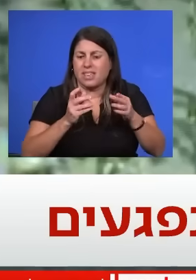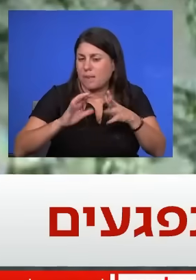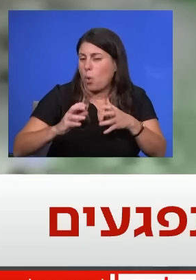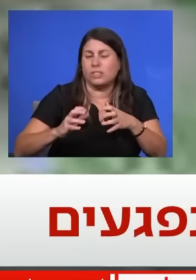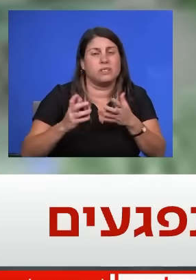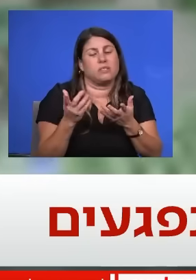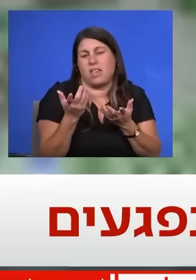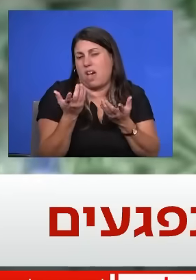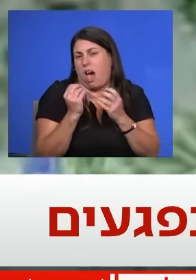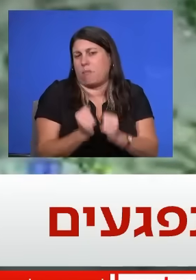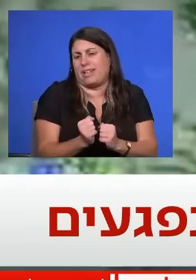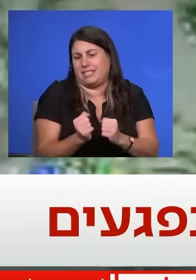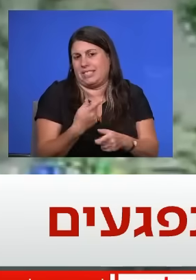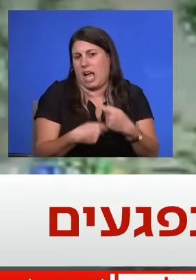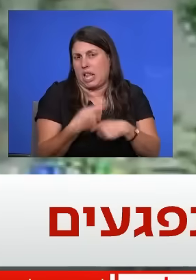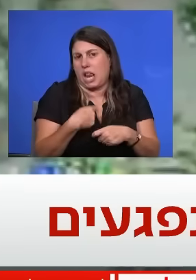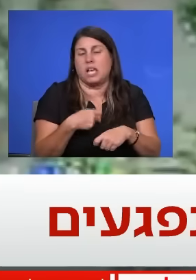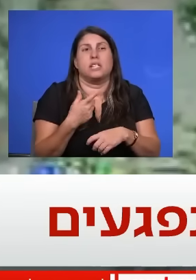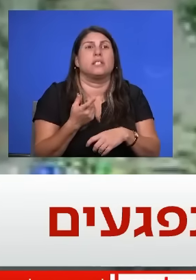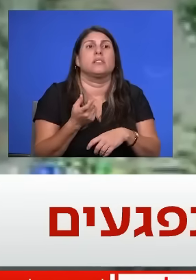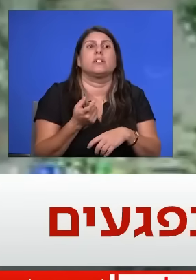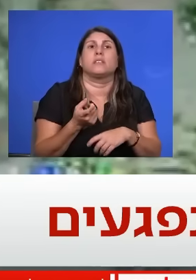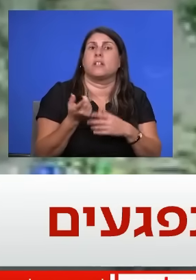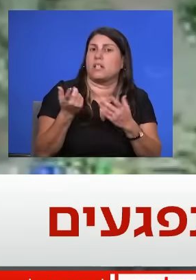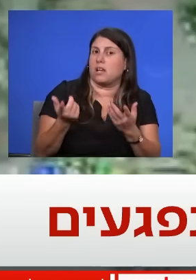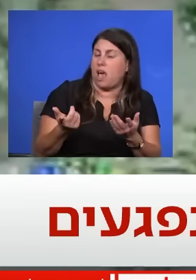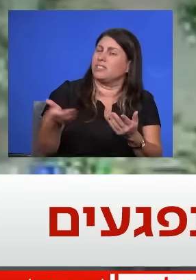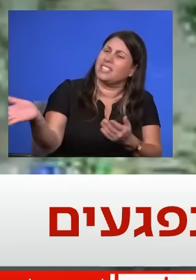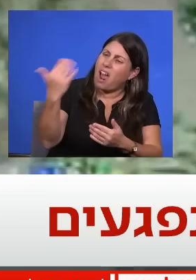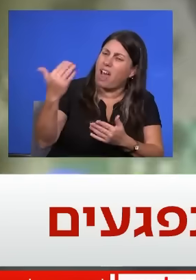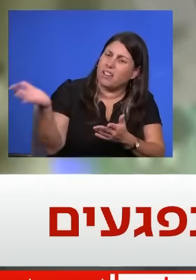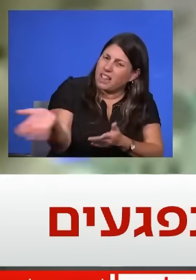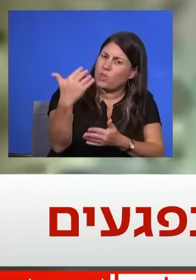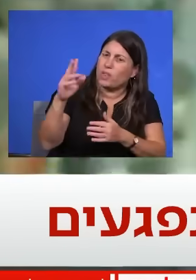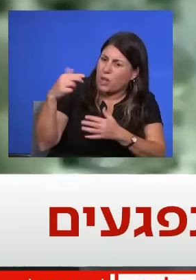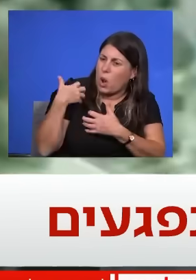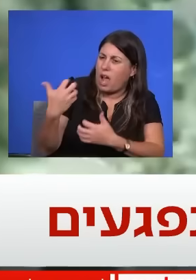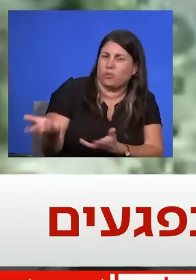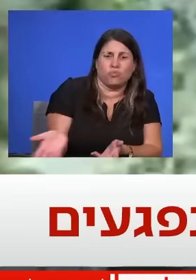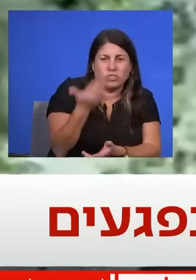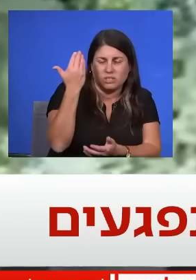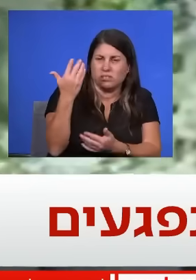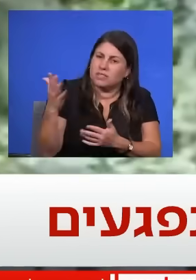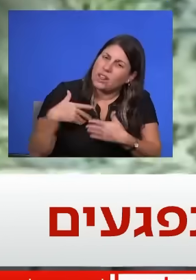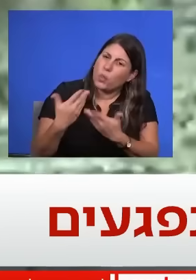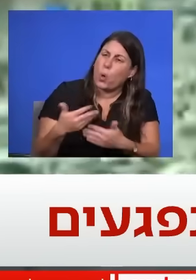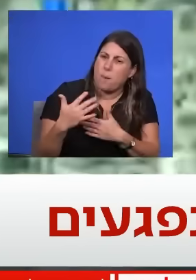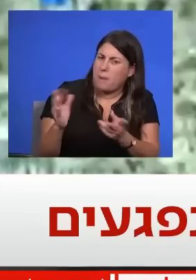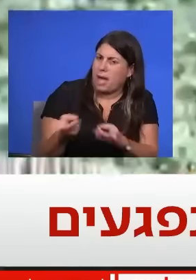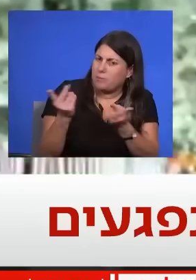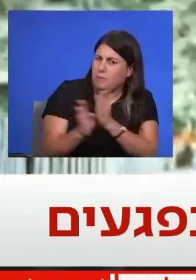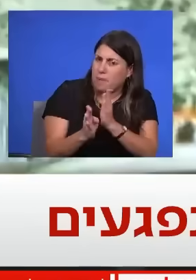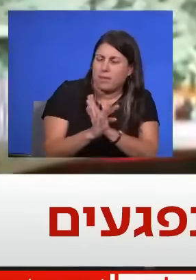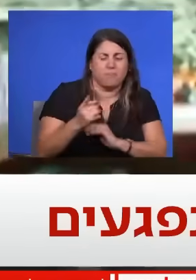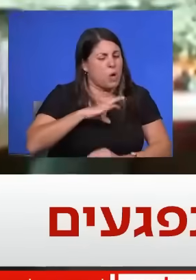הזמנים, הזמן שעובר מכניס לנו לצרה מאוד גדולה. יאללה, תהיו לארג'ים. בואו, תהיו לארג'ים, בואו, אתם חפשים עכשיו את ה... המחבלים? בדיוק, בדיוק, וזה כואב וזה עצוב לי הדבר